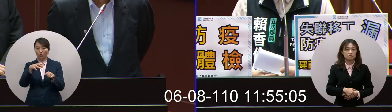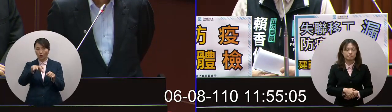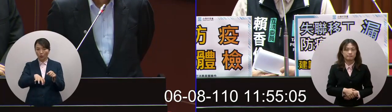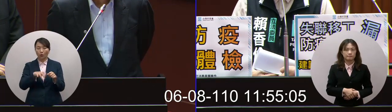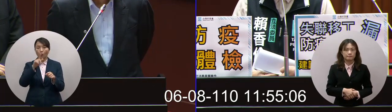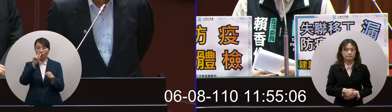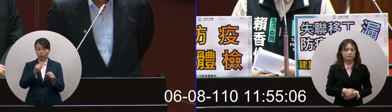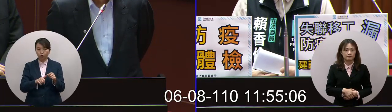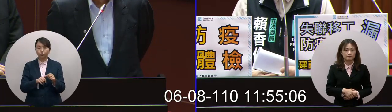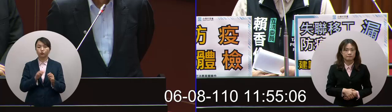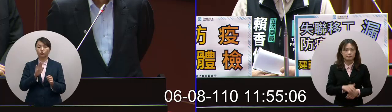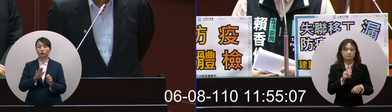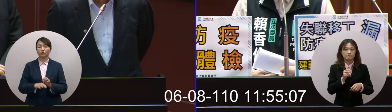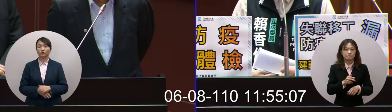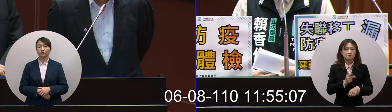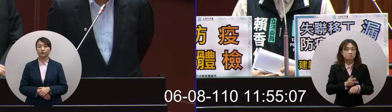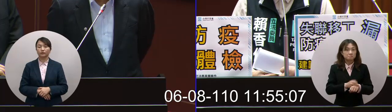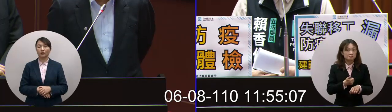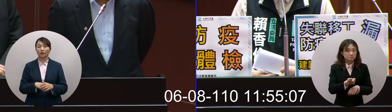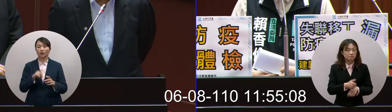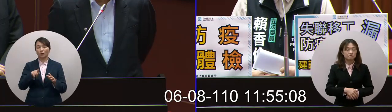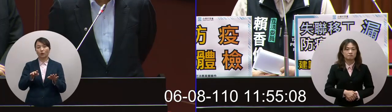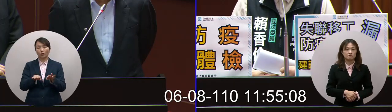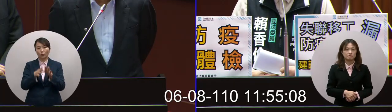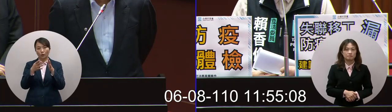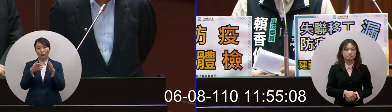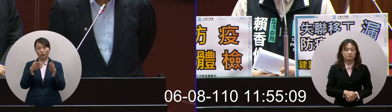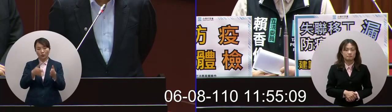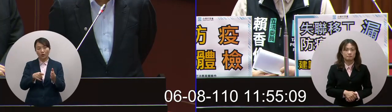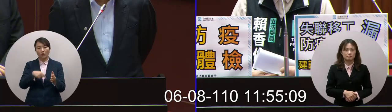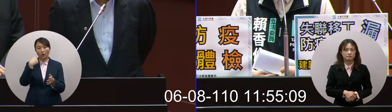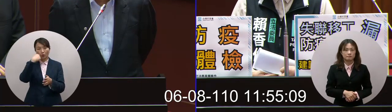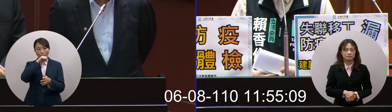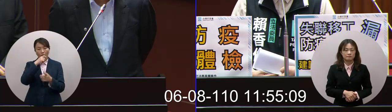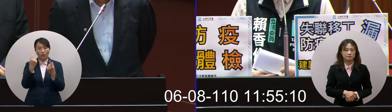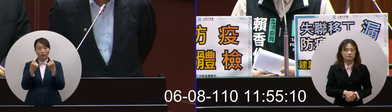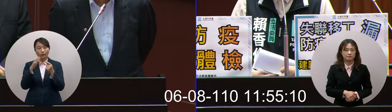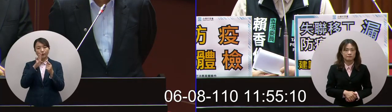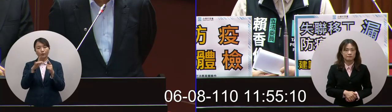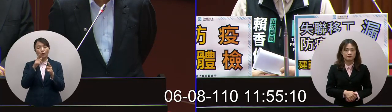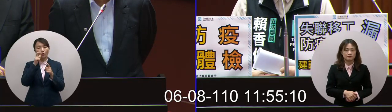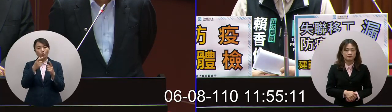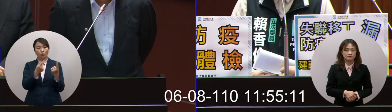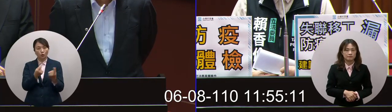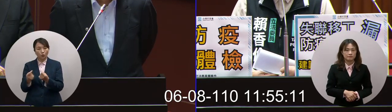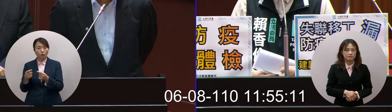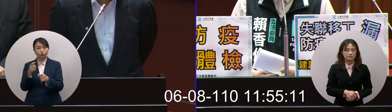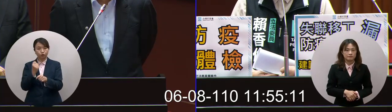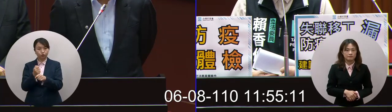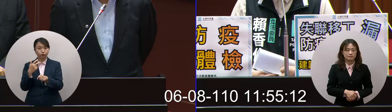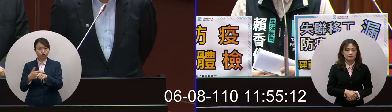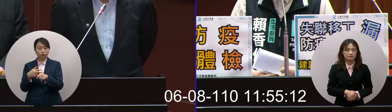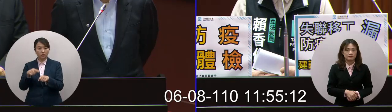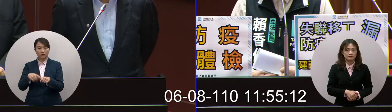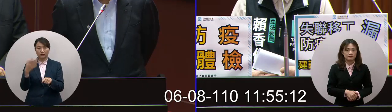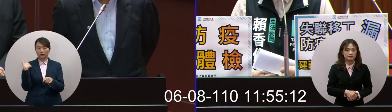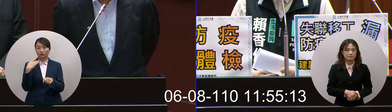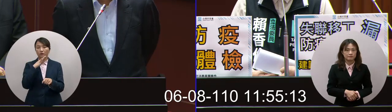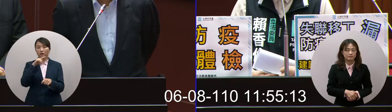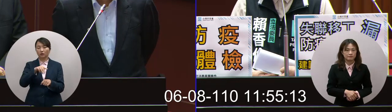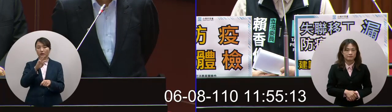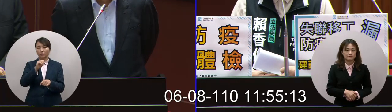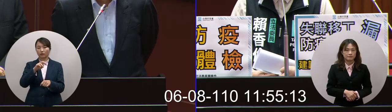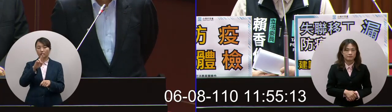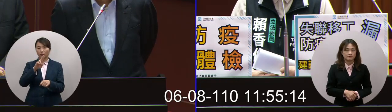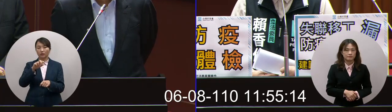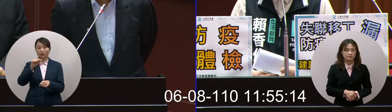较成熟， 技术平台的成熟。 那所以大家就走这个，我们国内还是走比较稳健的路。那当然那个时候要做 mRNA， 我